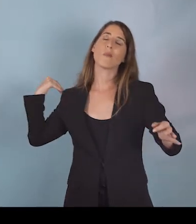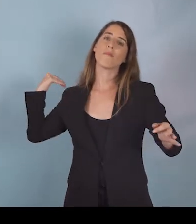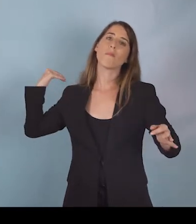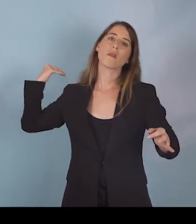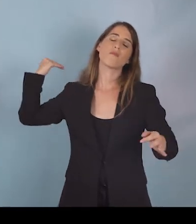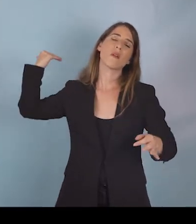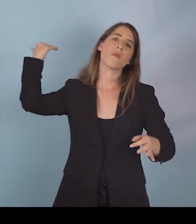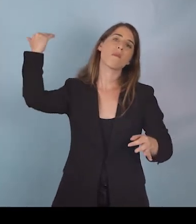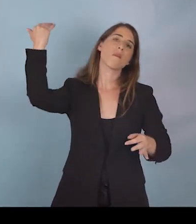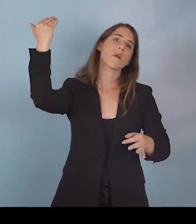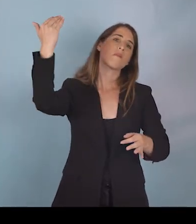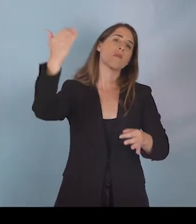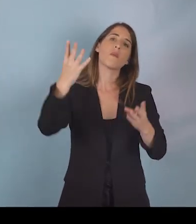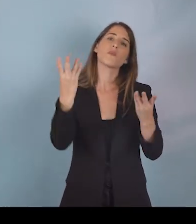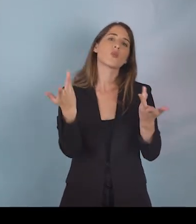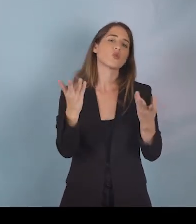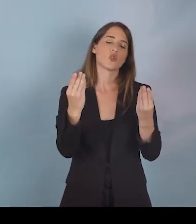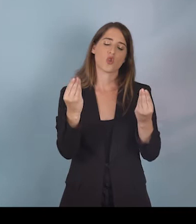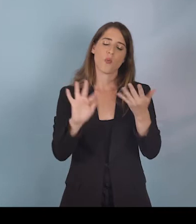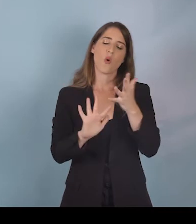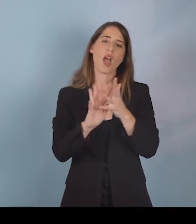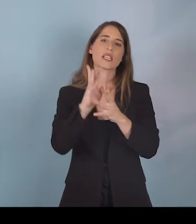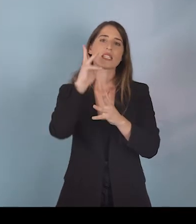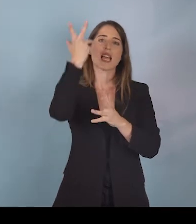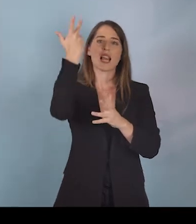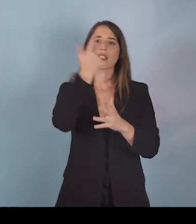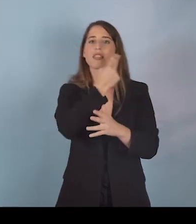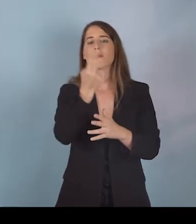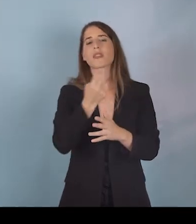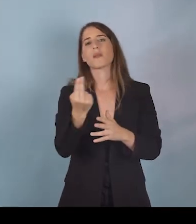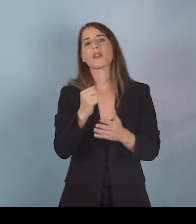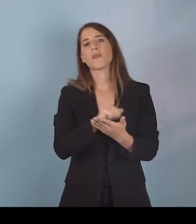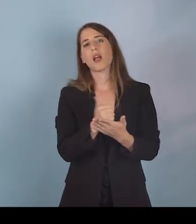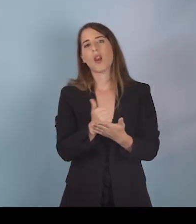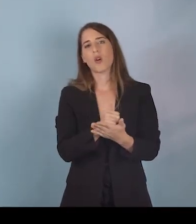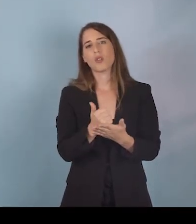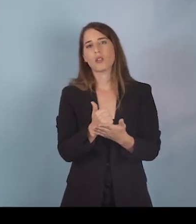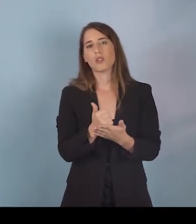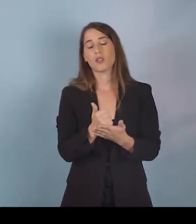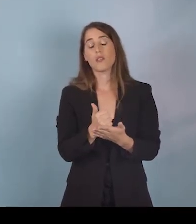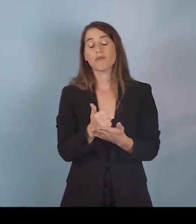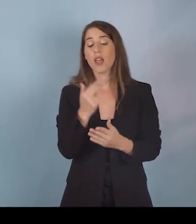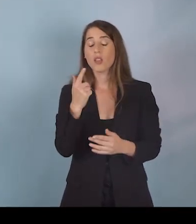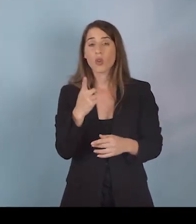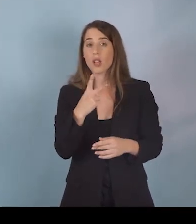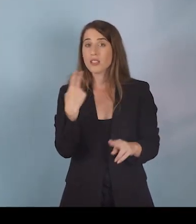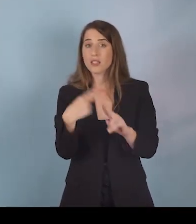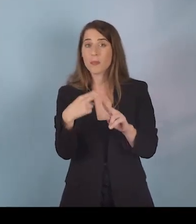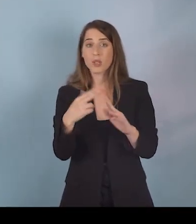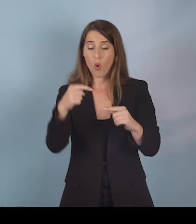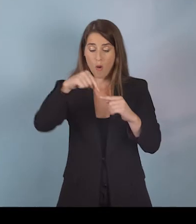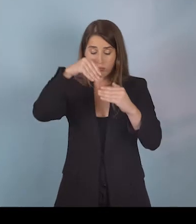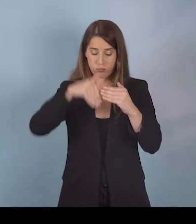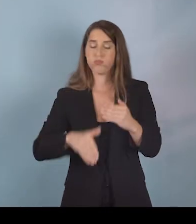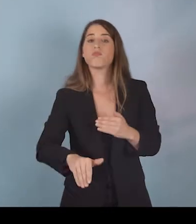την ιστορικότητα της εξέλιξης των ΛΟΑΤΚΙ δικαιωμάτων σε αυτές τις χώρες. Το μεγάλο